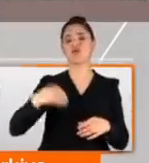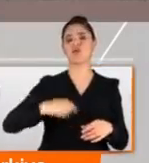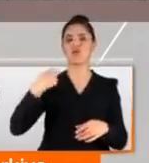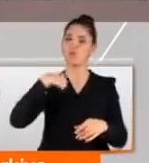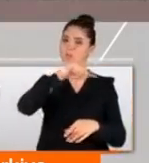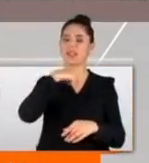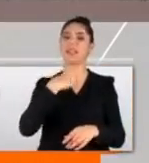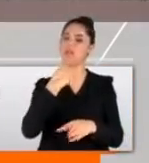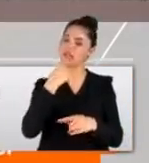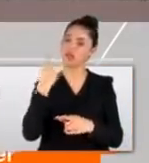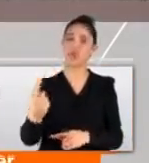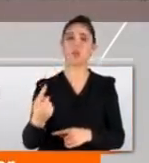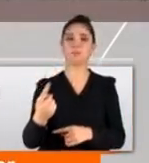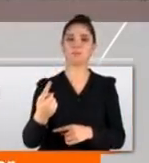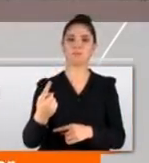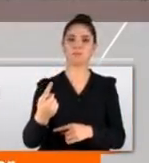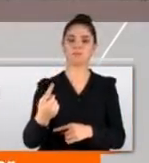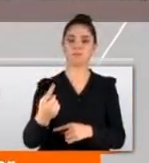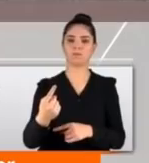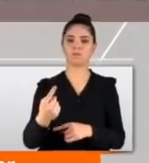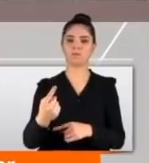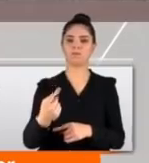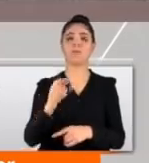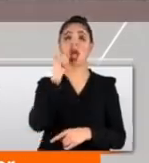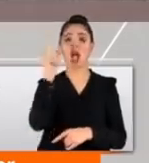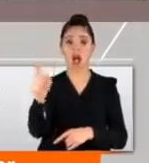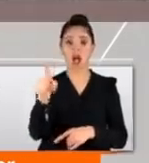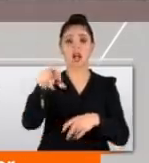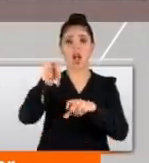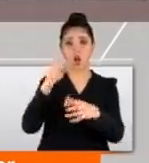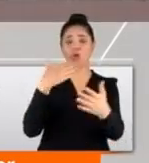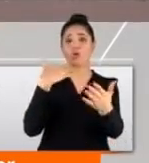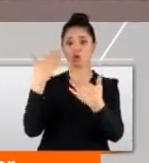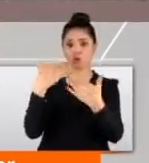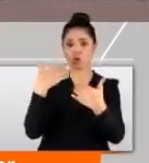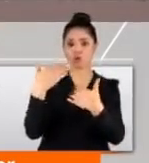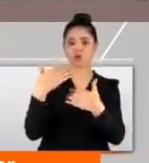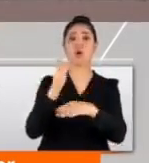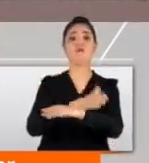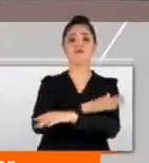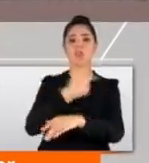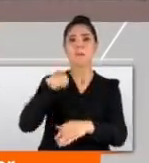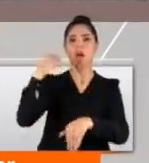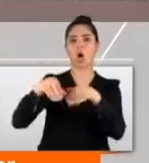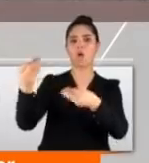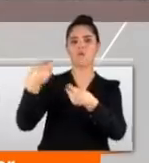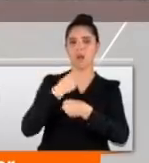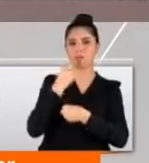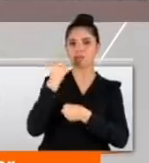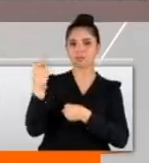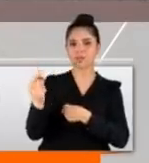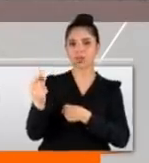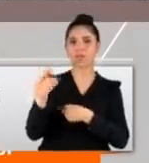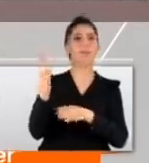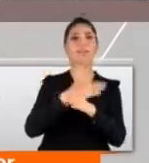Onu da söyleyeyim. Ankara'da oturup konuşacaksın, ey vatandaş bana oy ver. Niye